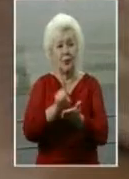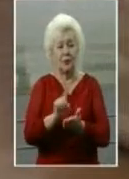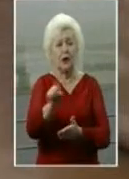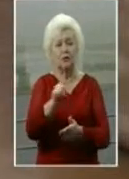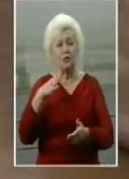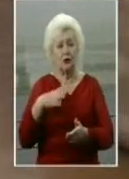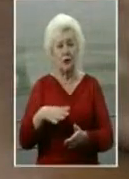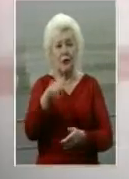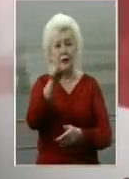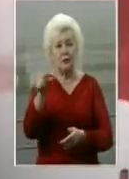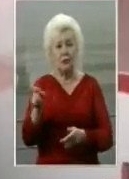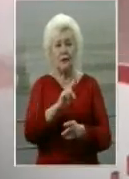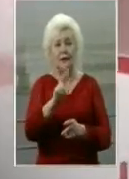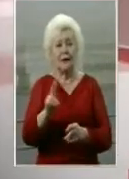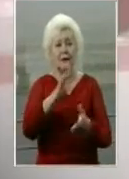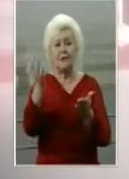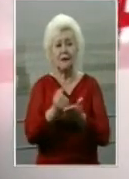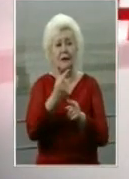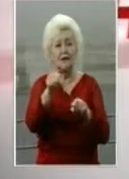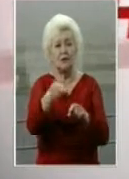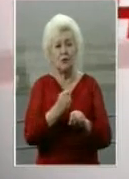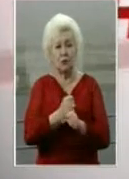цього зробити?